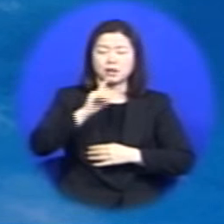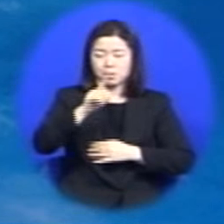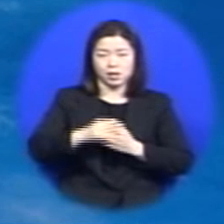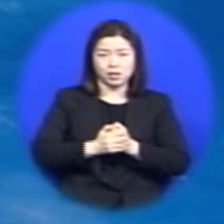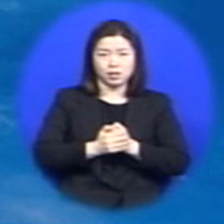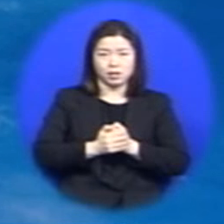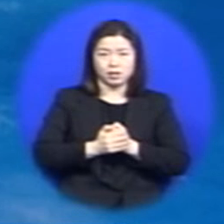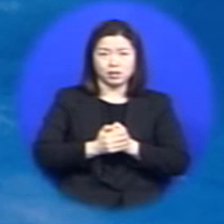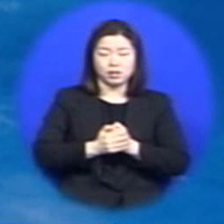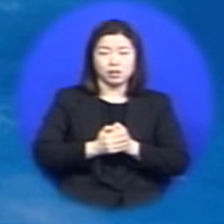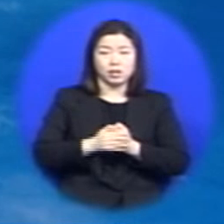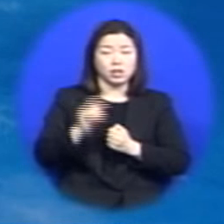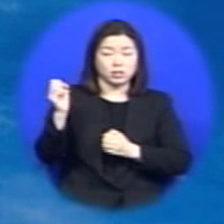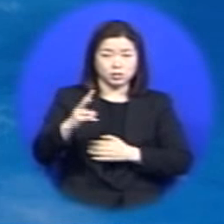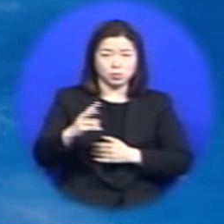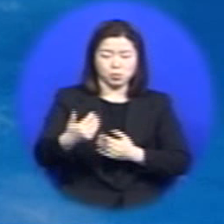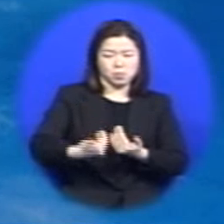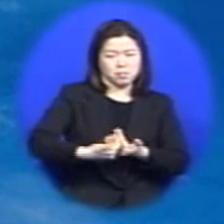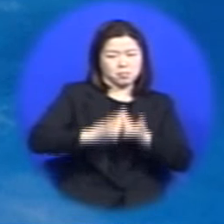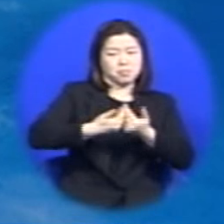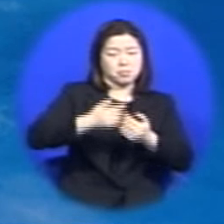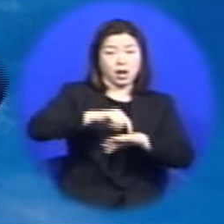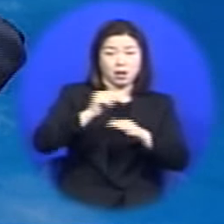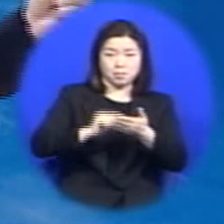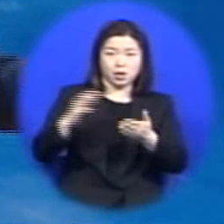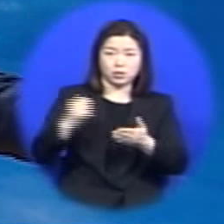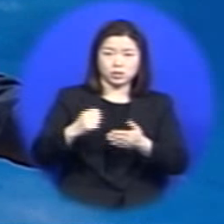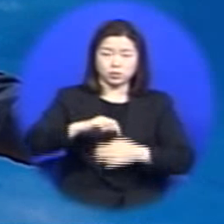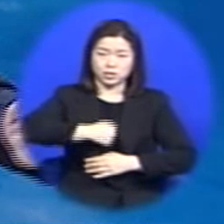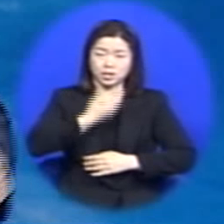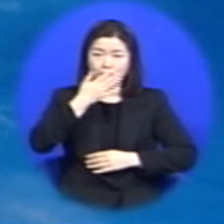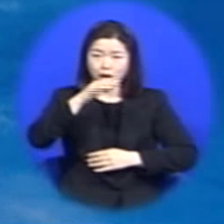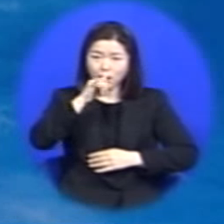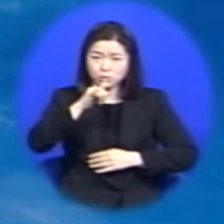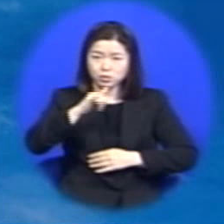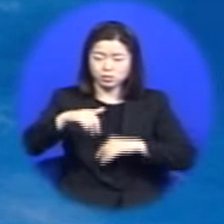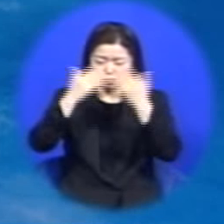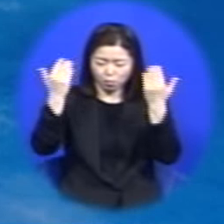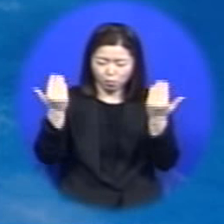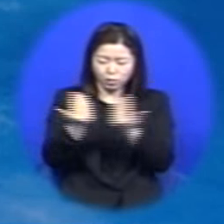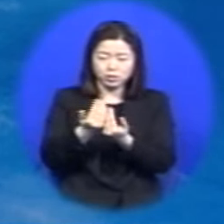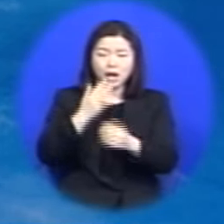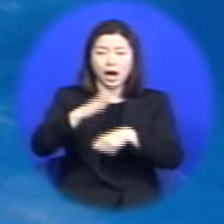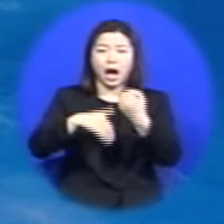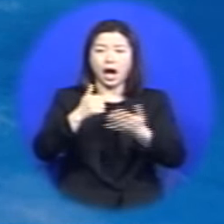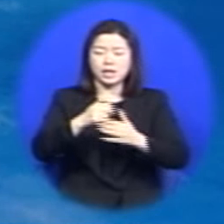그리고 반항심으로 자기가 할 수 있는 모든 하나님이 미워하는 짓은 다 했어요.